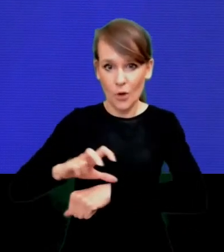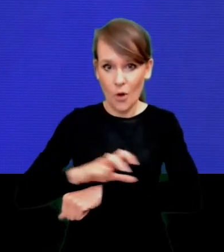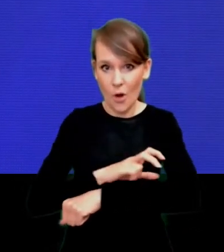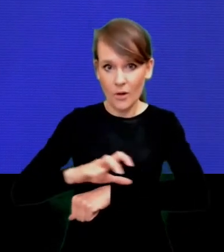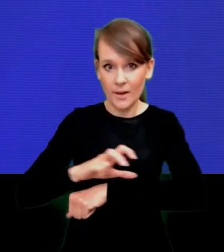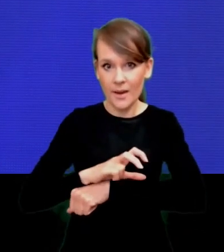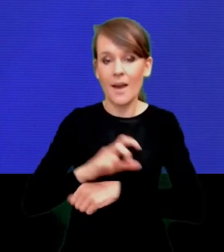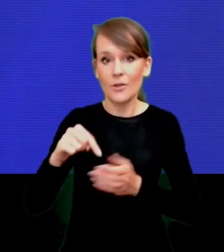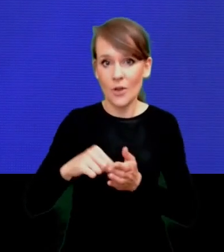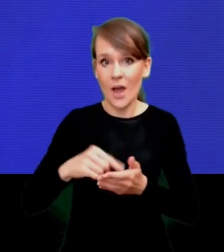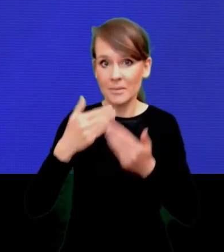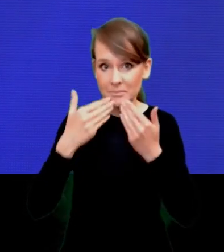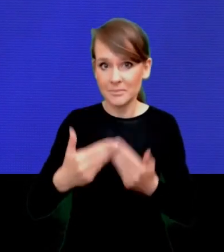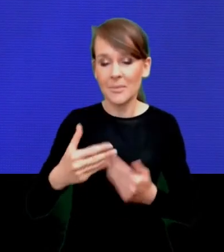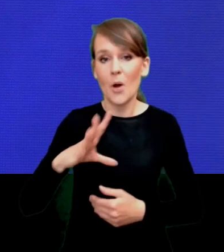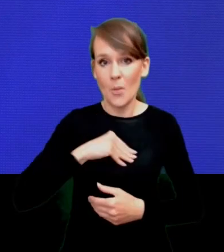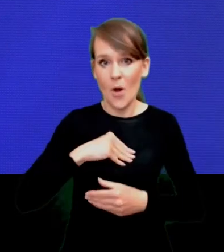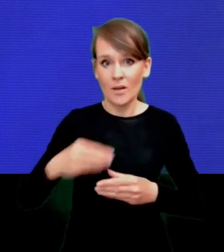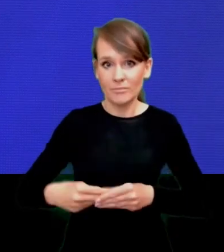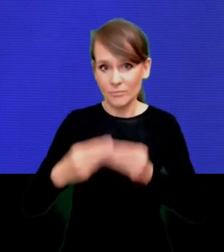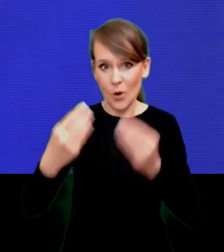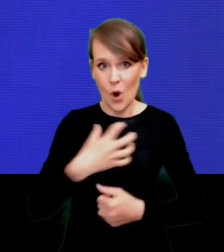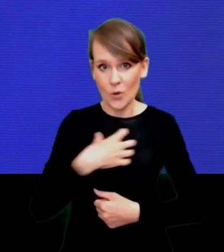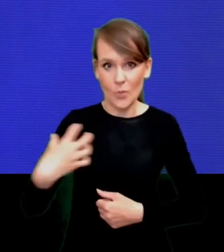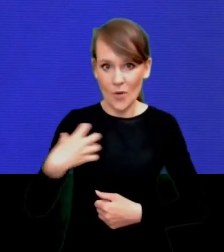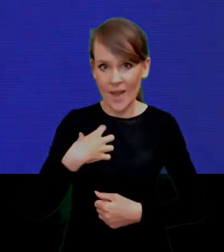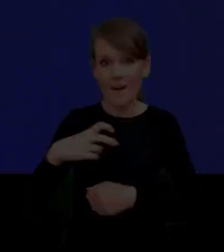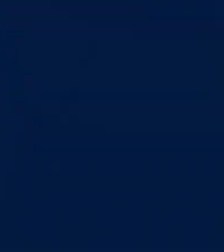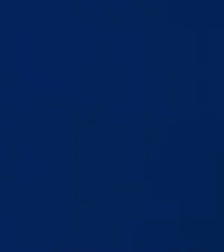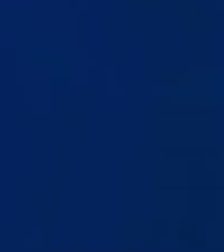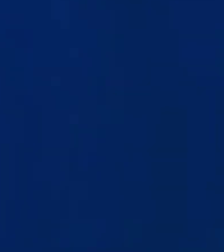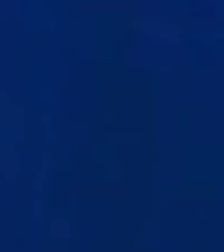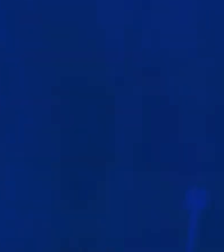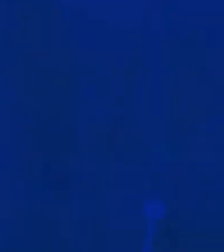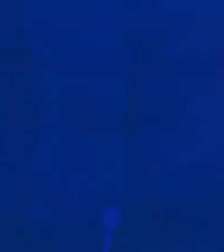przyczyniają się do wzrostu gospodarczego i technicznego kraju.